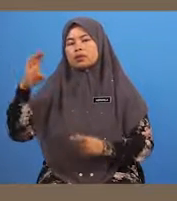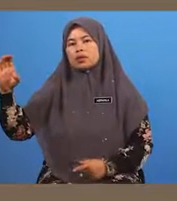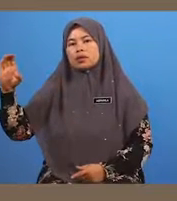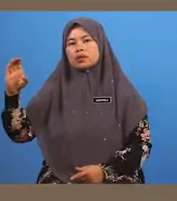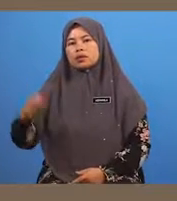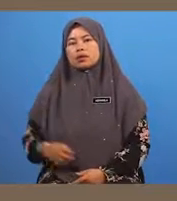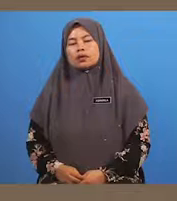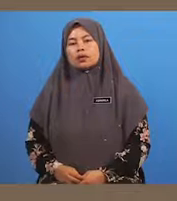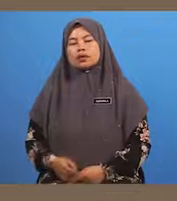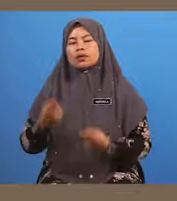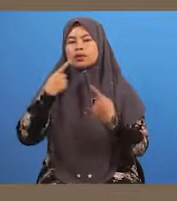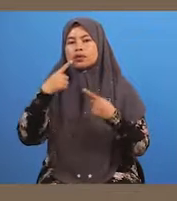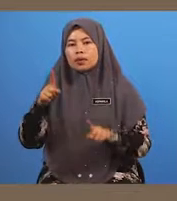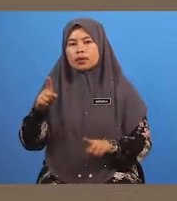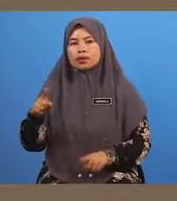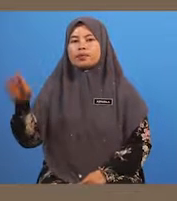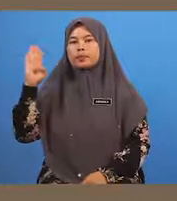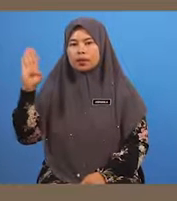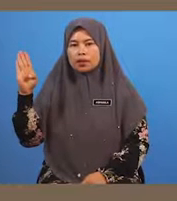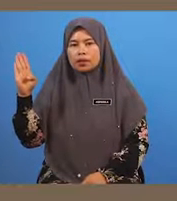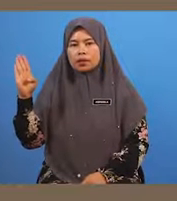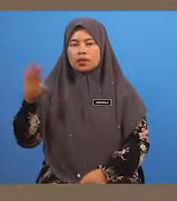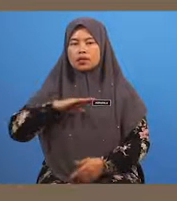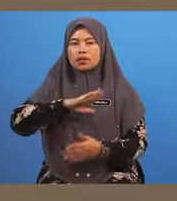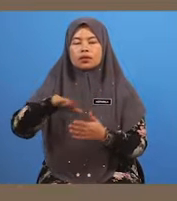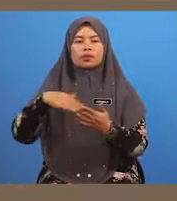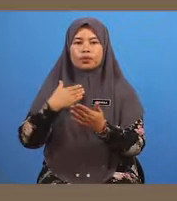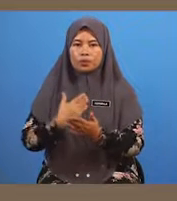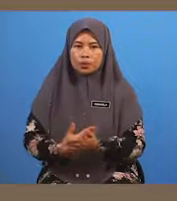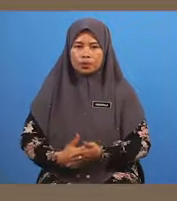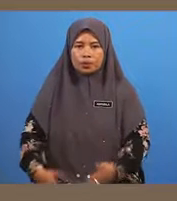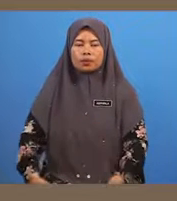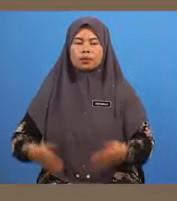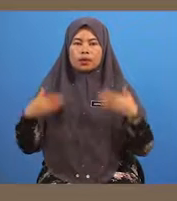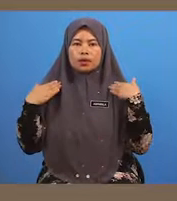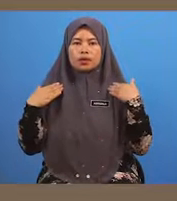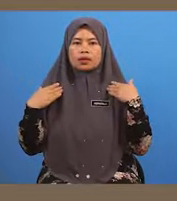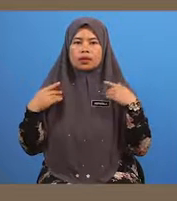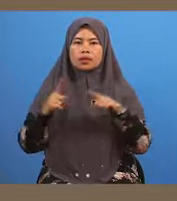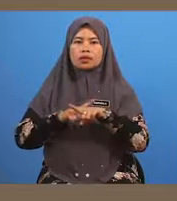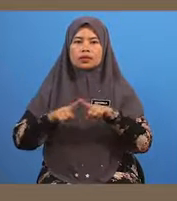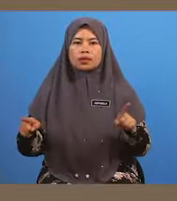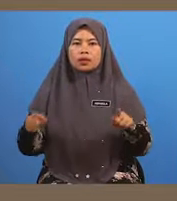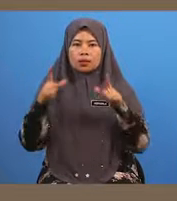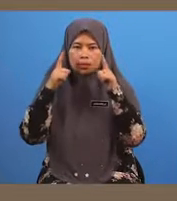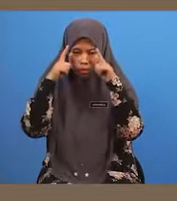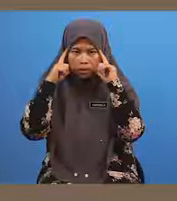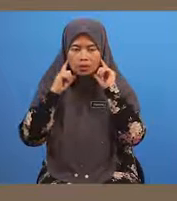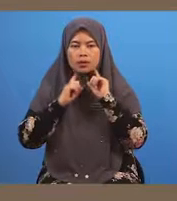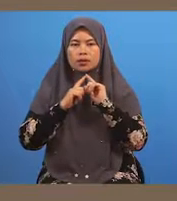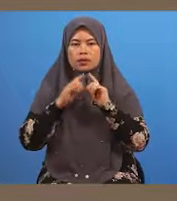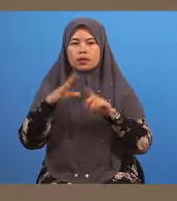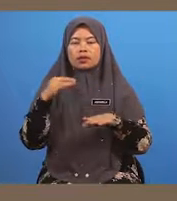Jawapannya ialah B, iaitu seluruh anggota badan kecuali muka dan pergelangan